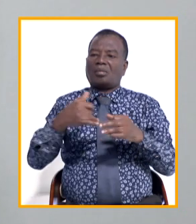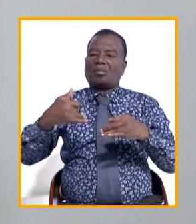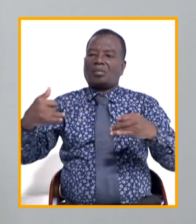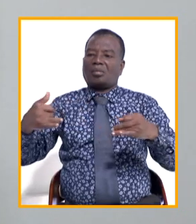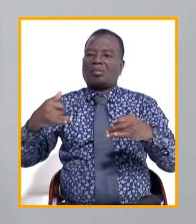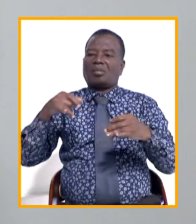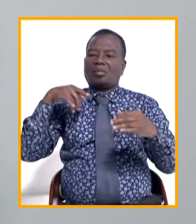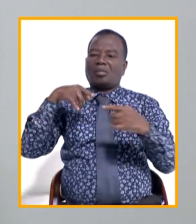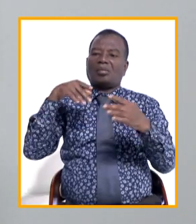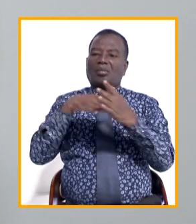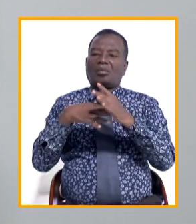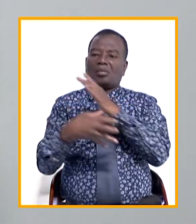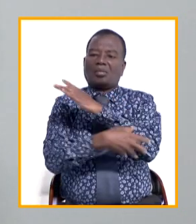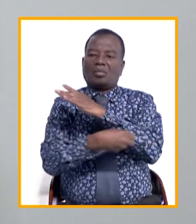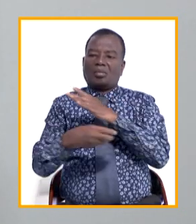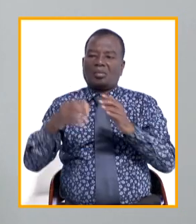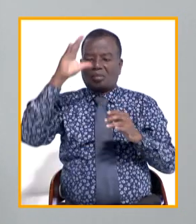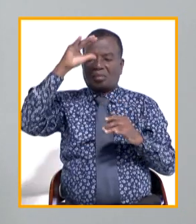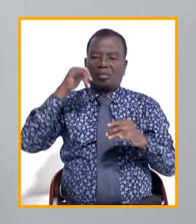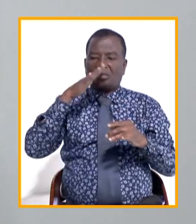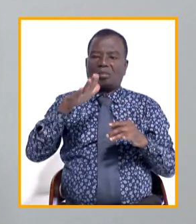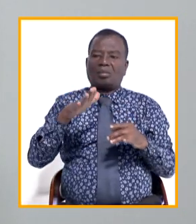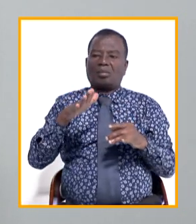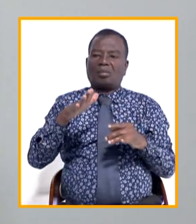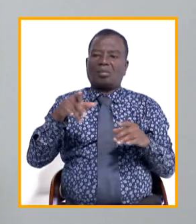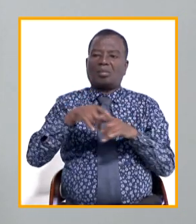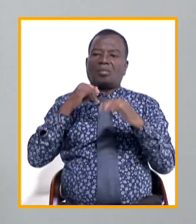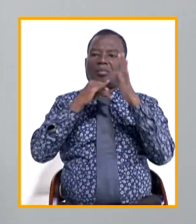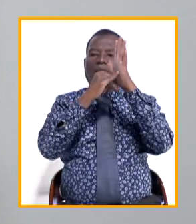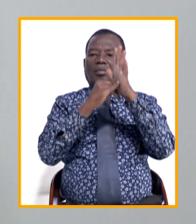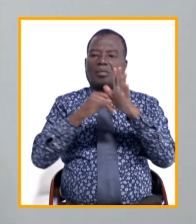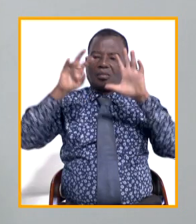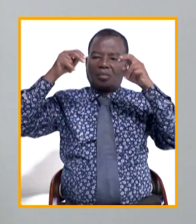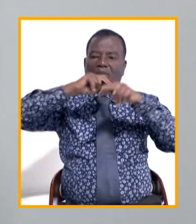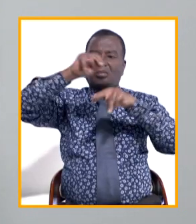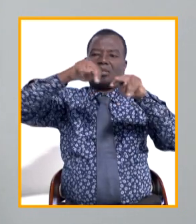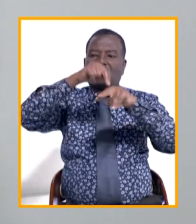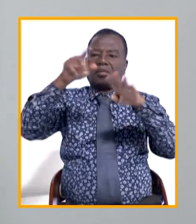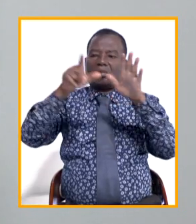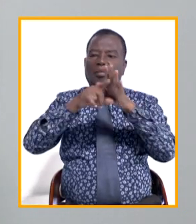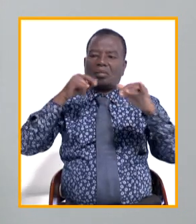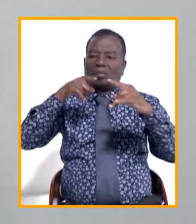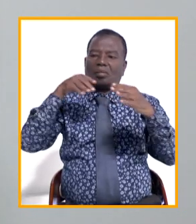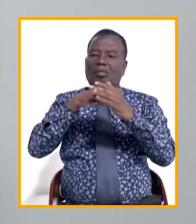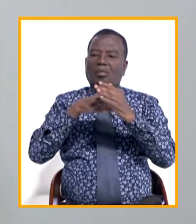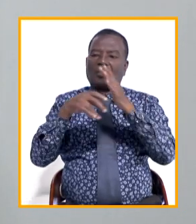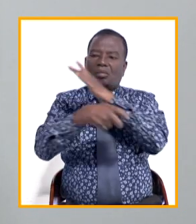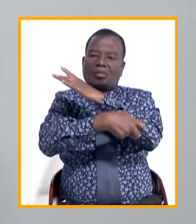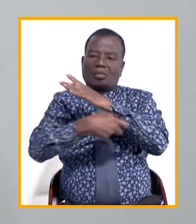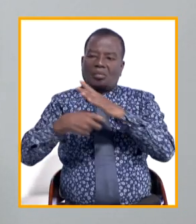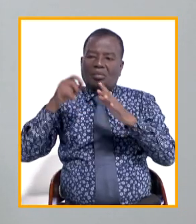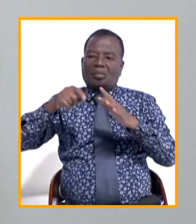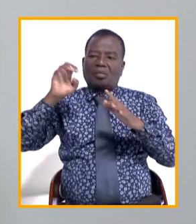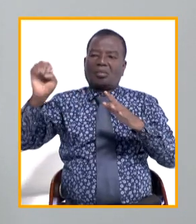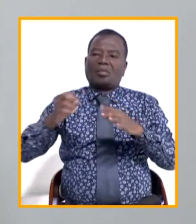lutte contre la corruption. Mesdames et messieurs, comme indiqué, le thème national « Lutte contre la corruption »